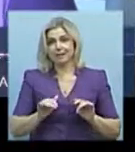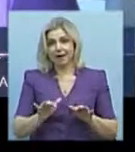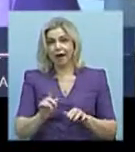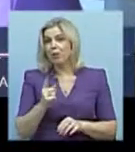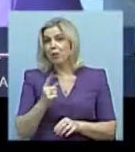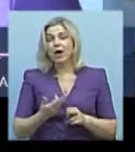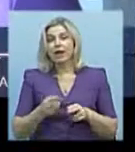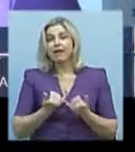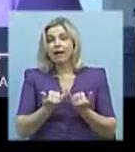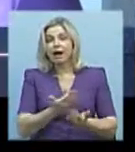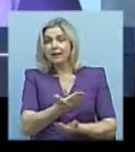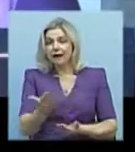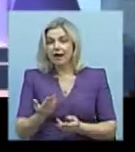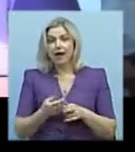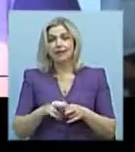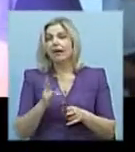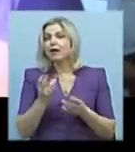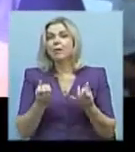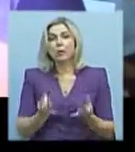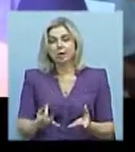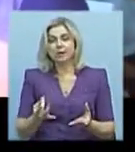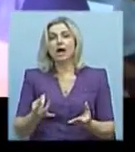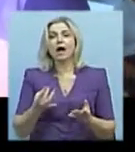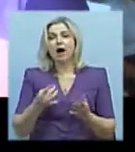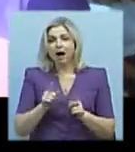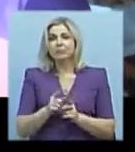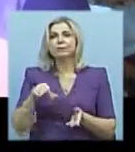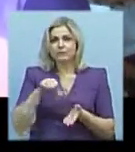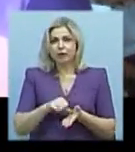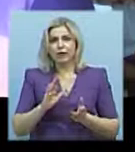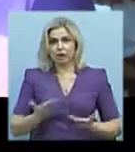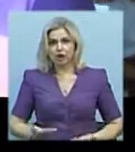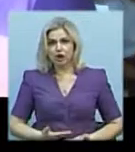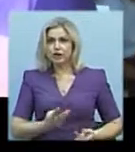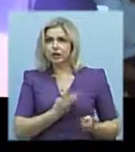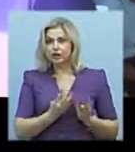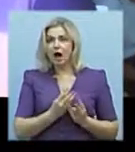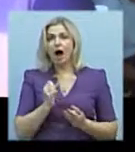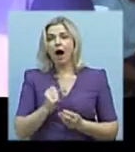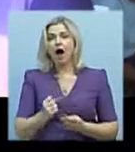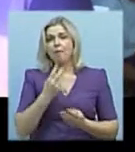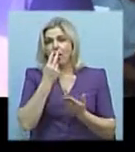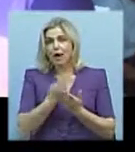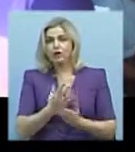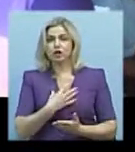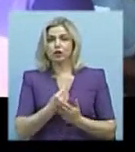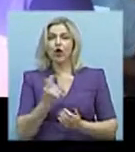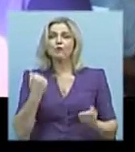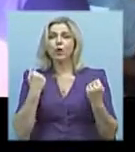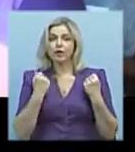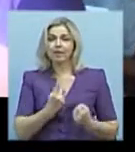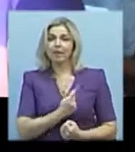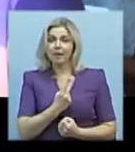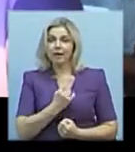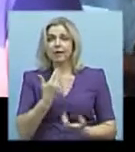це не просто втілення якоїсь жаги до життя, це не просто демонстрація своєї спортивної майстерності, це